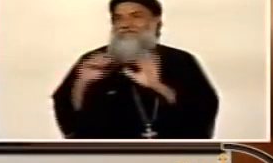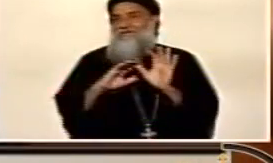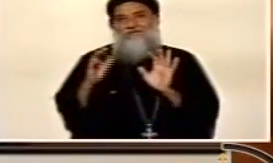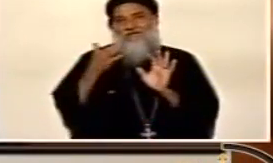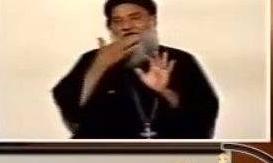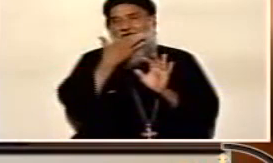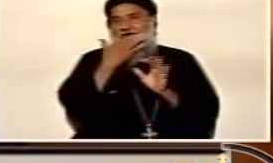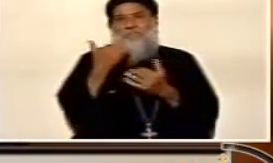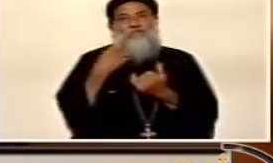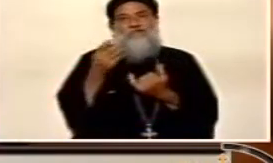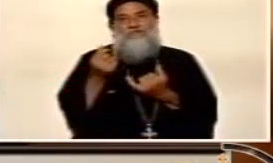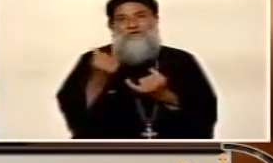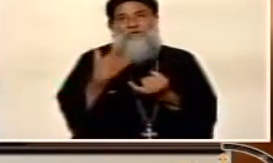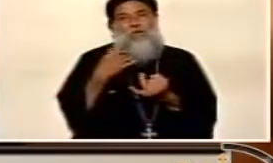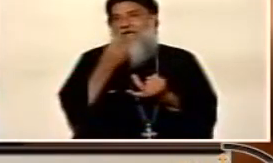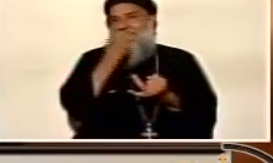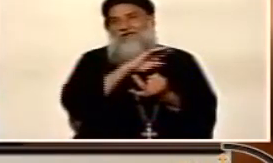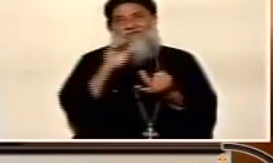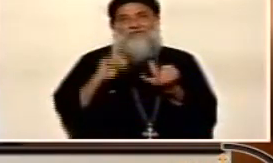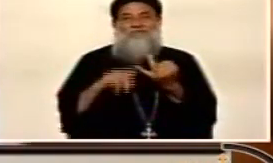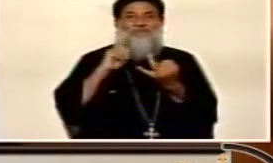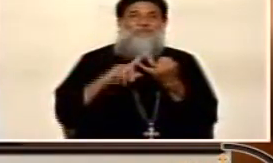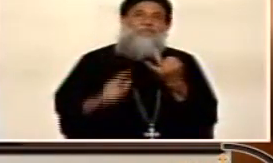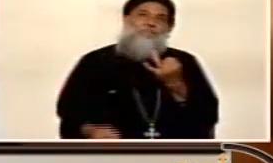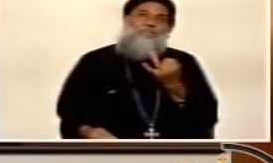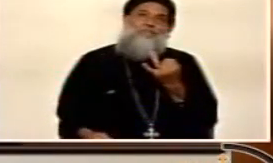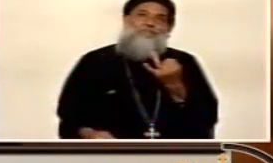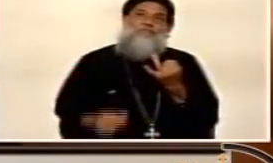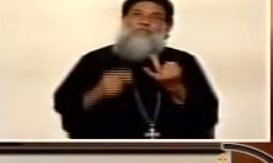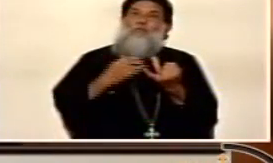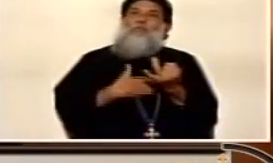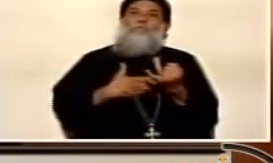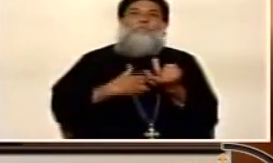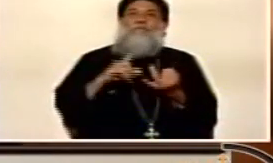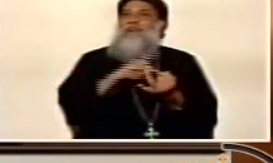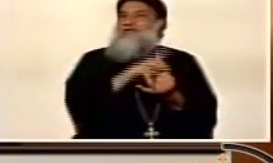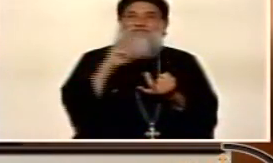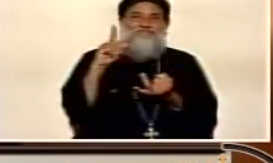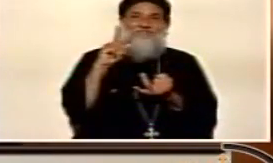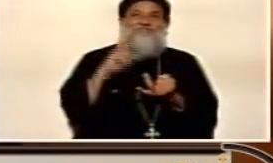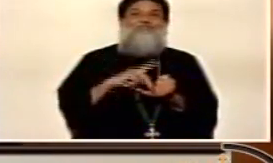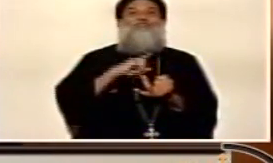معهم لا مال ولا أكل، ولم يحتاجوا.